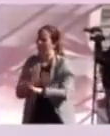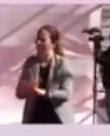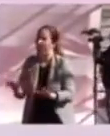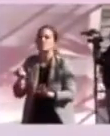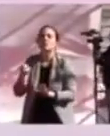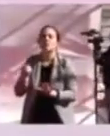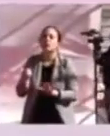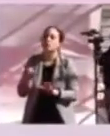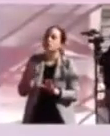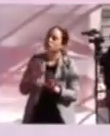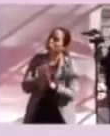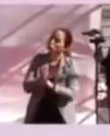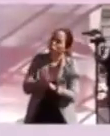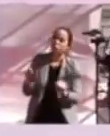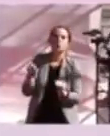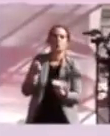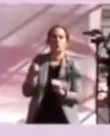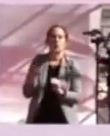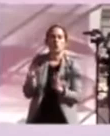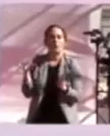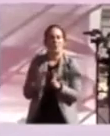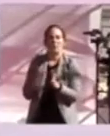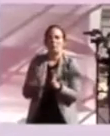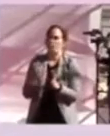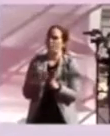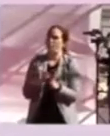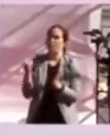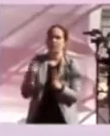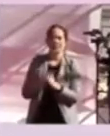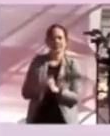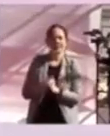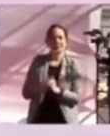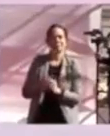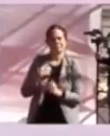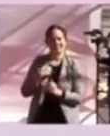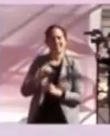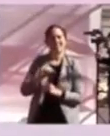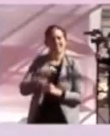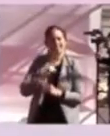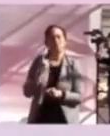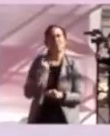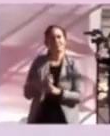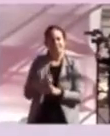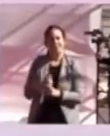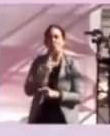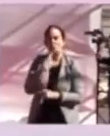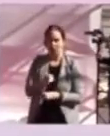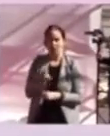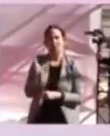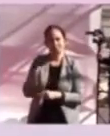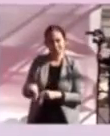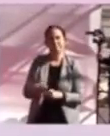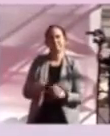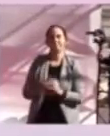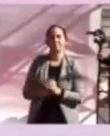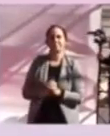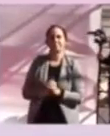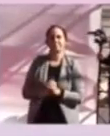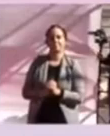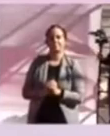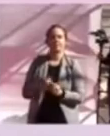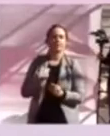credo che sia mio dovere non solo dire quello che sto dicendo adesso noi abbiamo